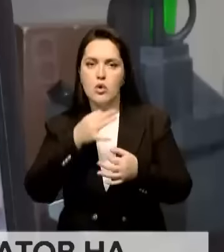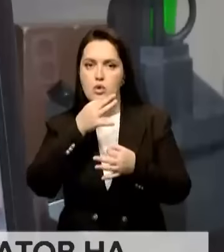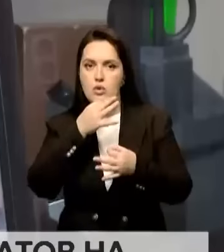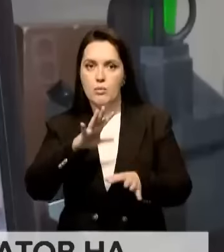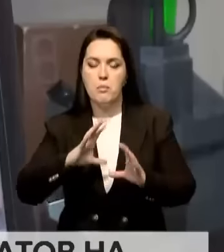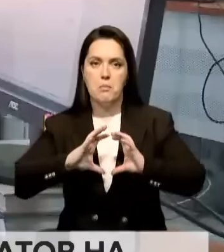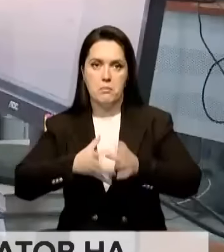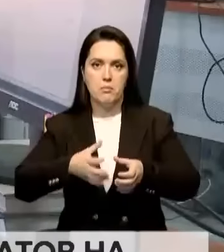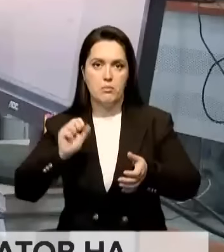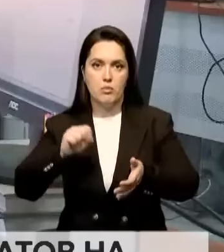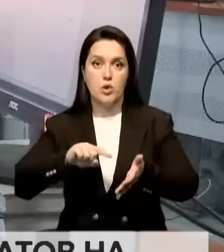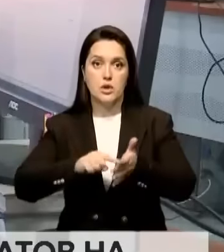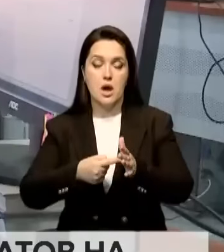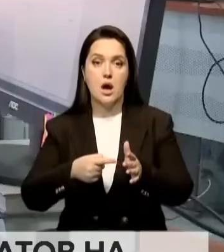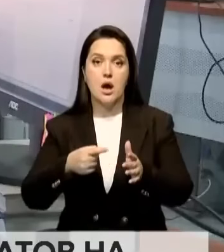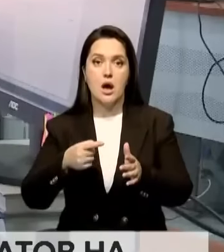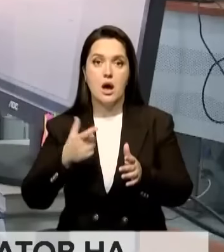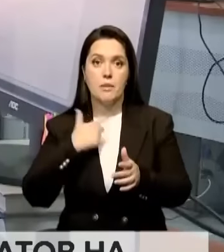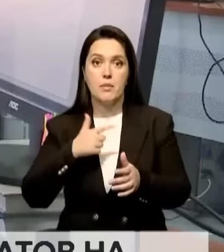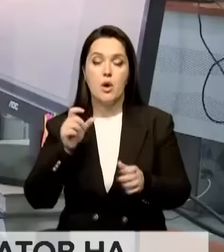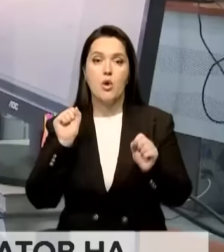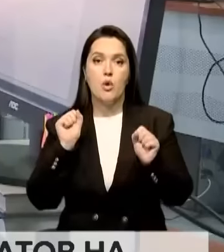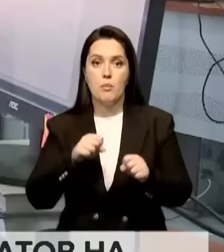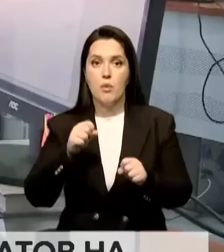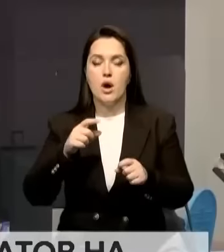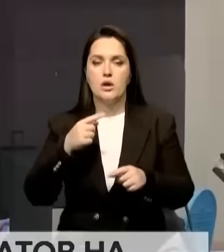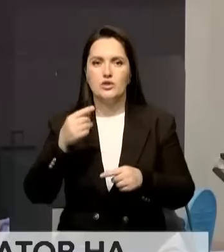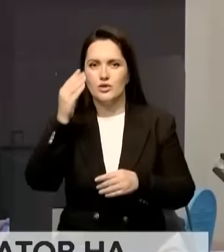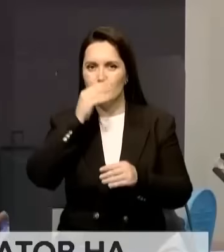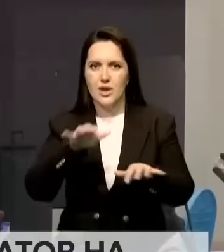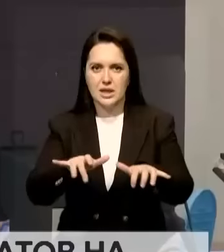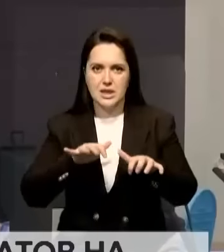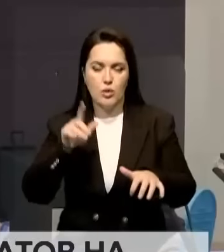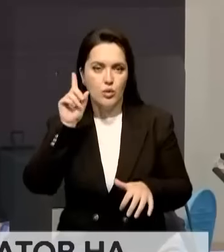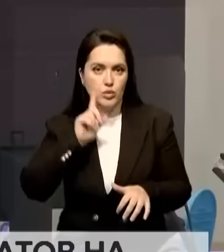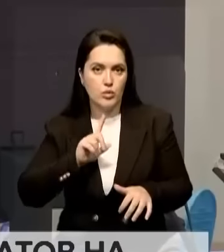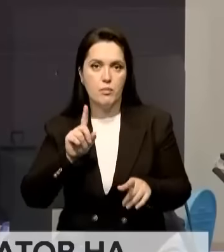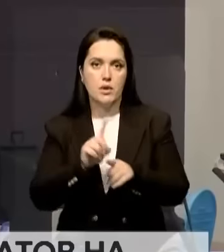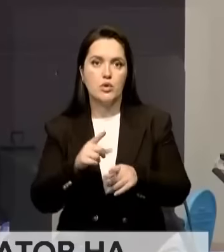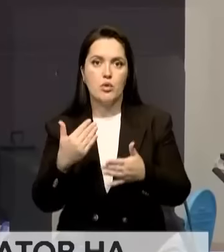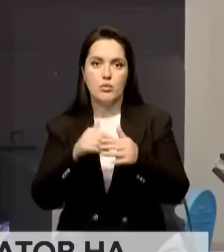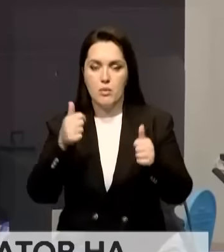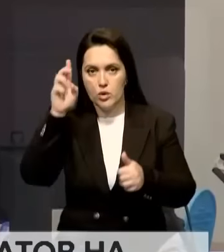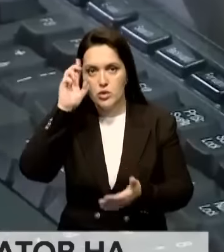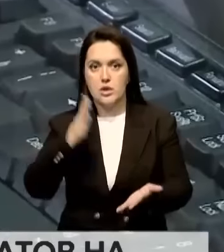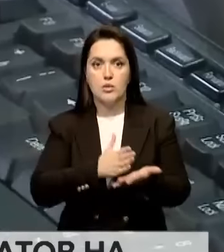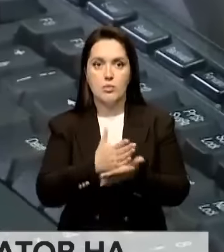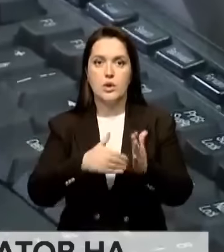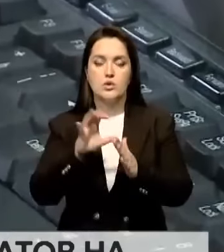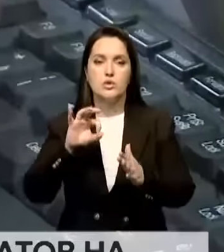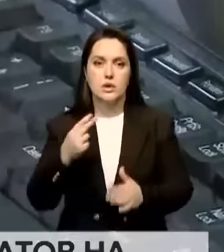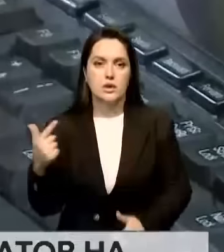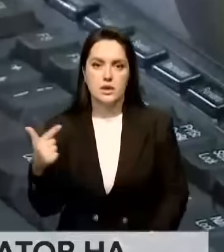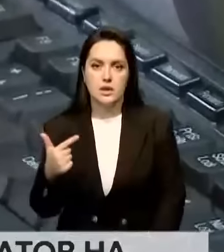мира. Также рассматривается широкое применение инструментов искусственного интеллекта, формирование новой гибридной модели госслужбы и